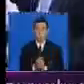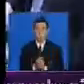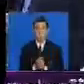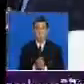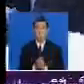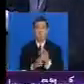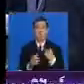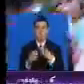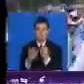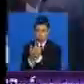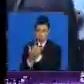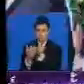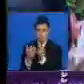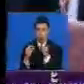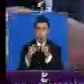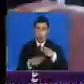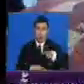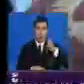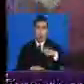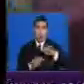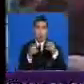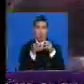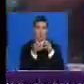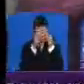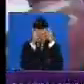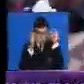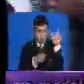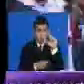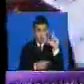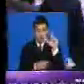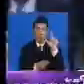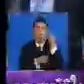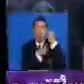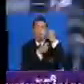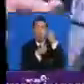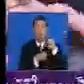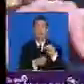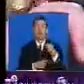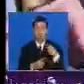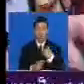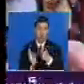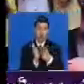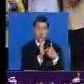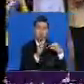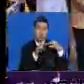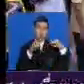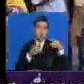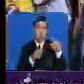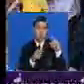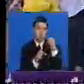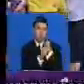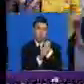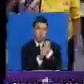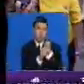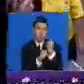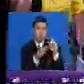เหลือทนายความแนวร่วมกลุ่มพันธมิตรประชาชนเพื่อประชาธิปไตยเขายื่นคำร้องคัดค้านการตั้งข้อหาของพนักงานส